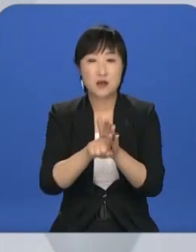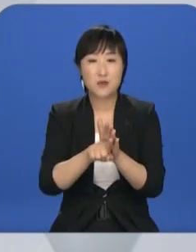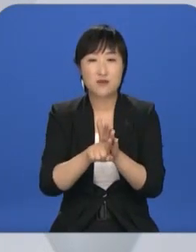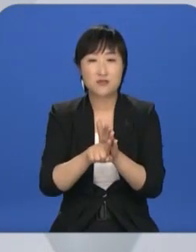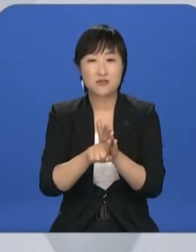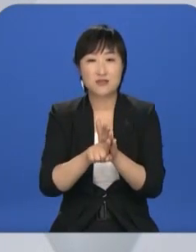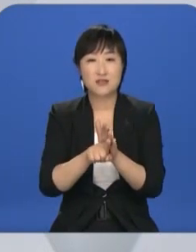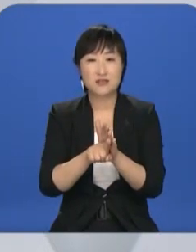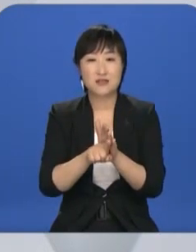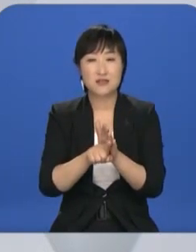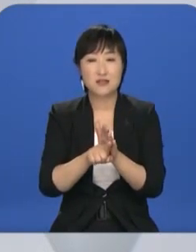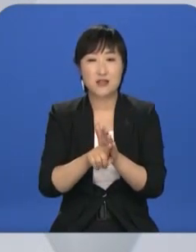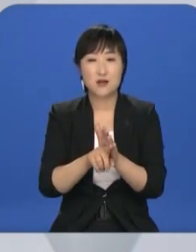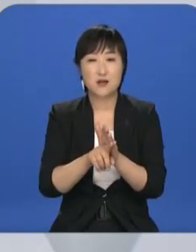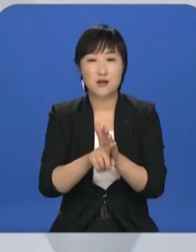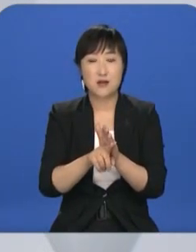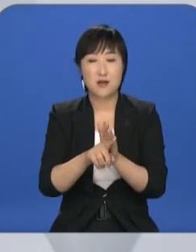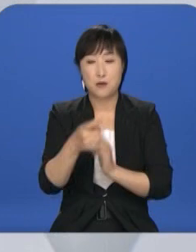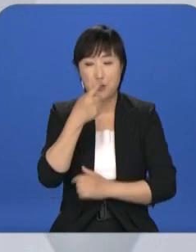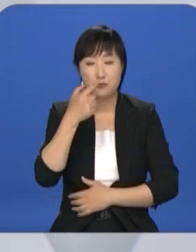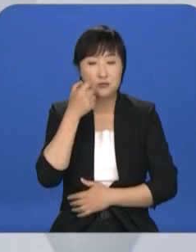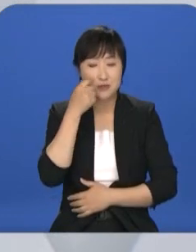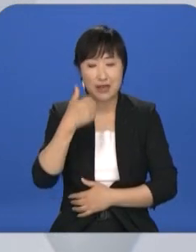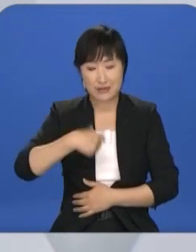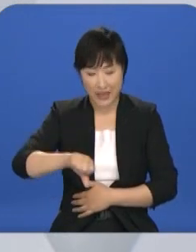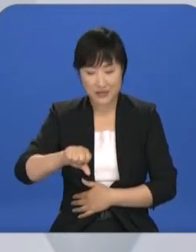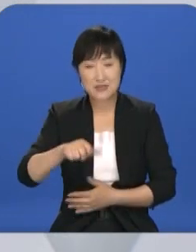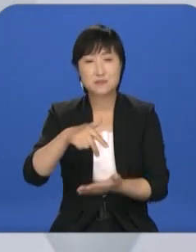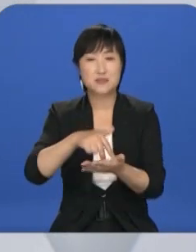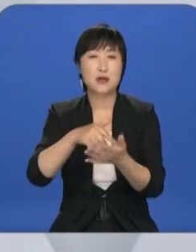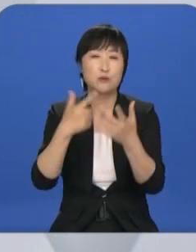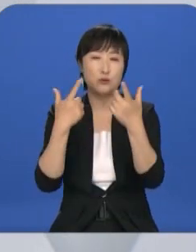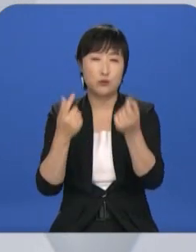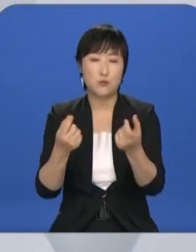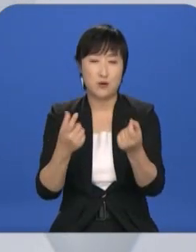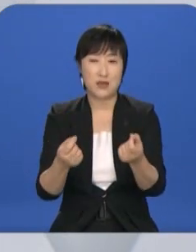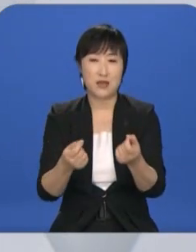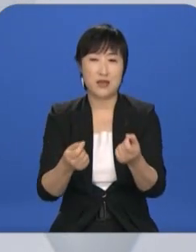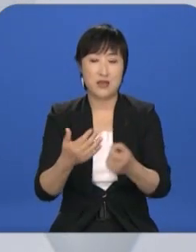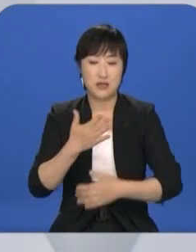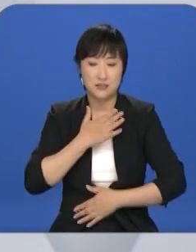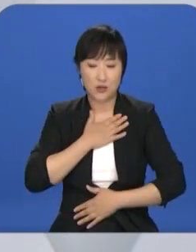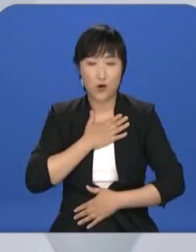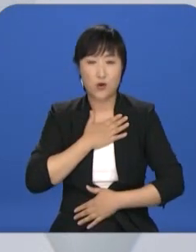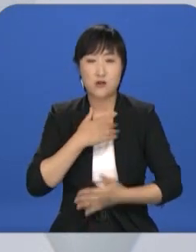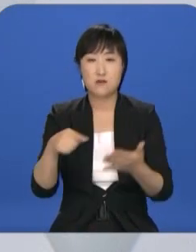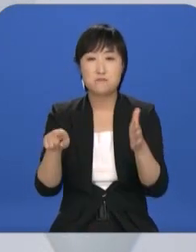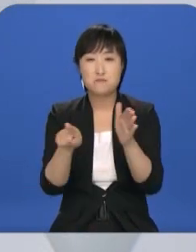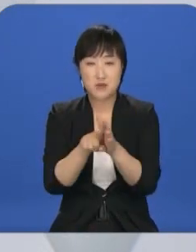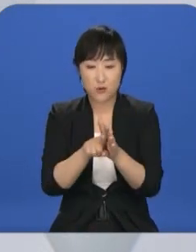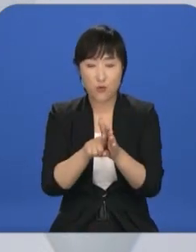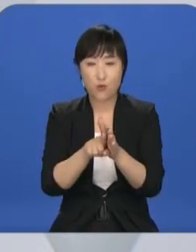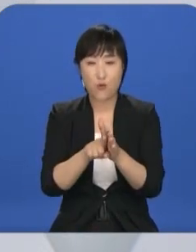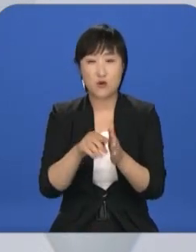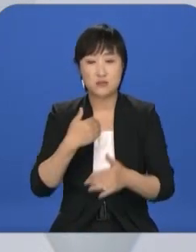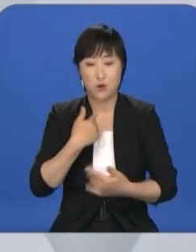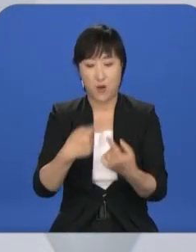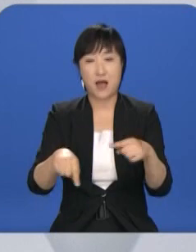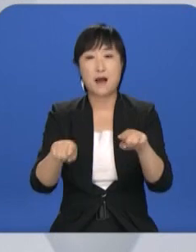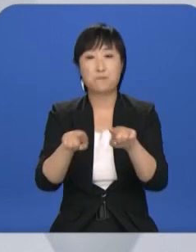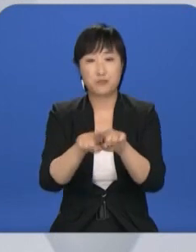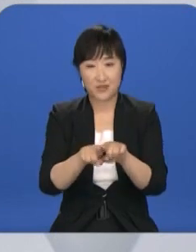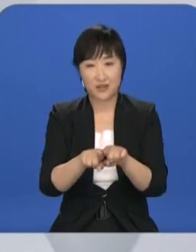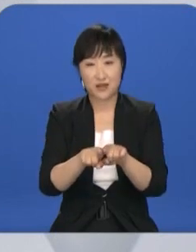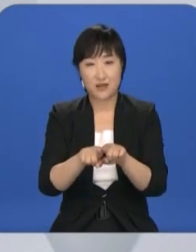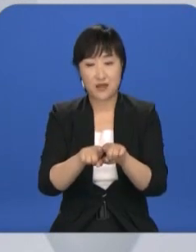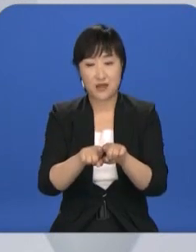위해서라면 못 배운 아들이 될 것입니다. 저 김희수를 믿고 저 김희수와